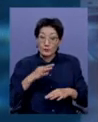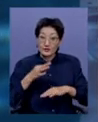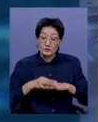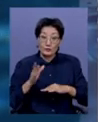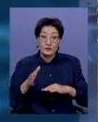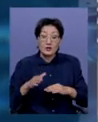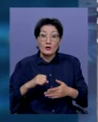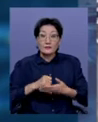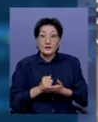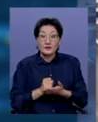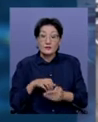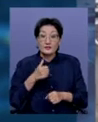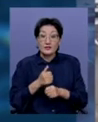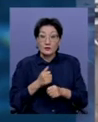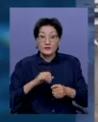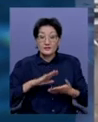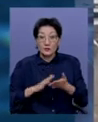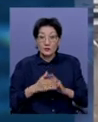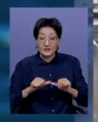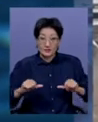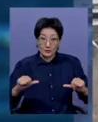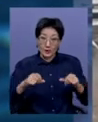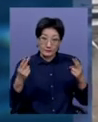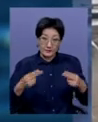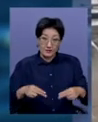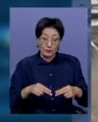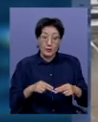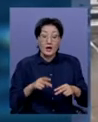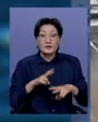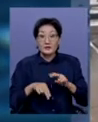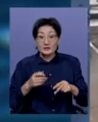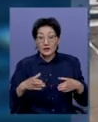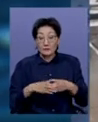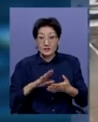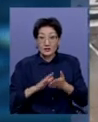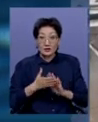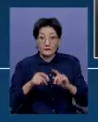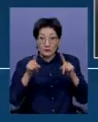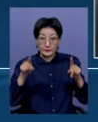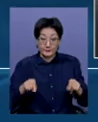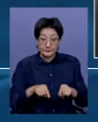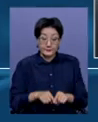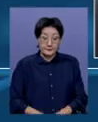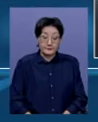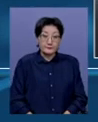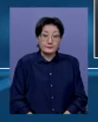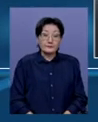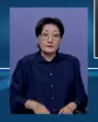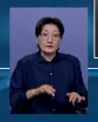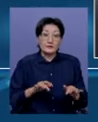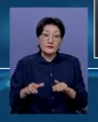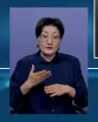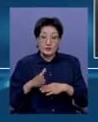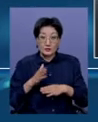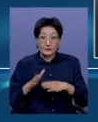ответственности будет принято на основании заключения комиссии и подписанного с подрядчиком договора. В процессе строительства было